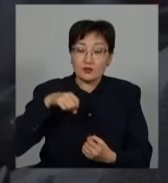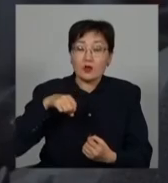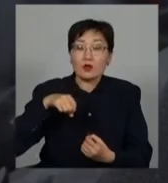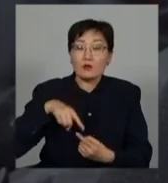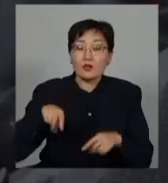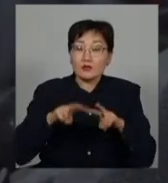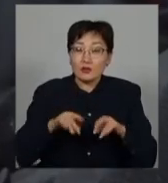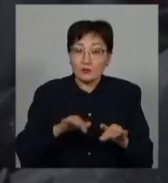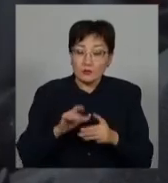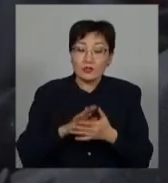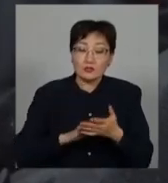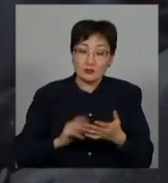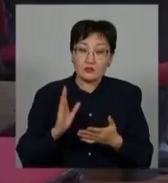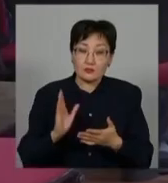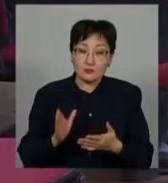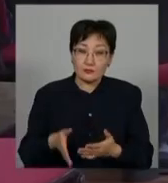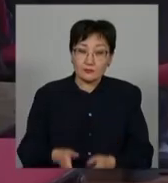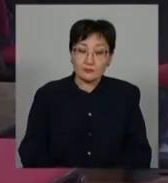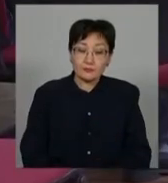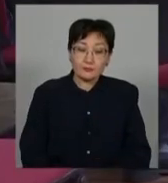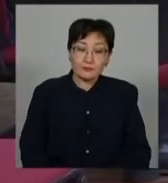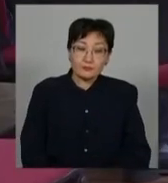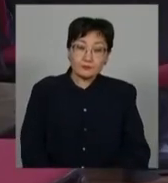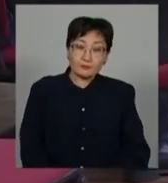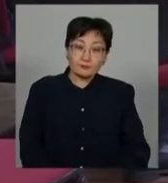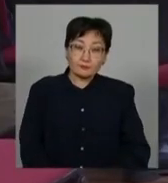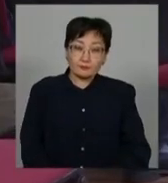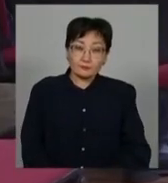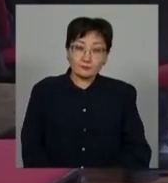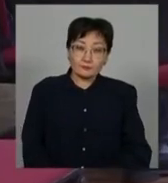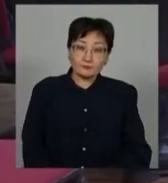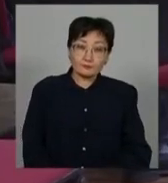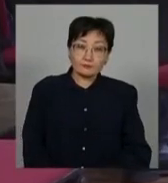тексеру амалдары жалғасуда. Аяулым Көлжігіт, Сағындық Нарықов, Алматы телеарнасы.